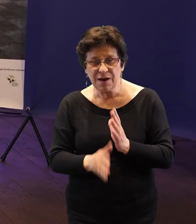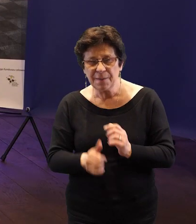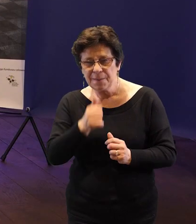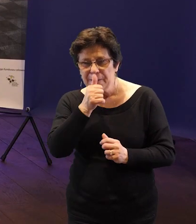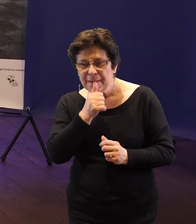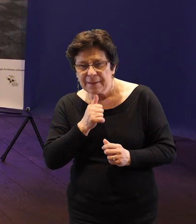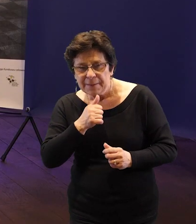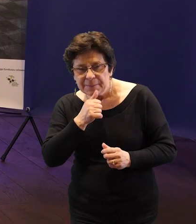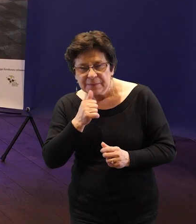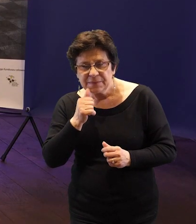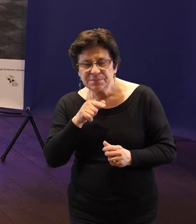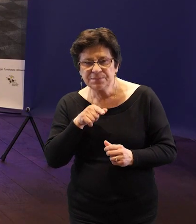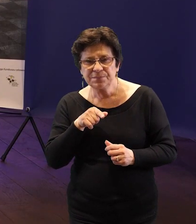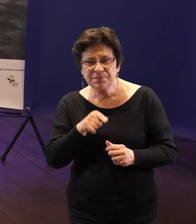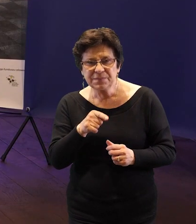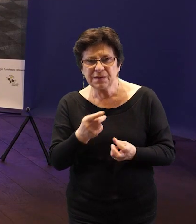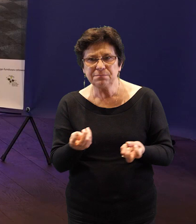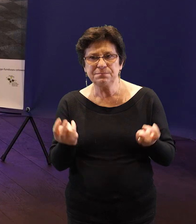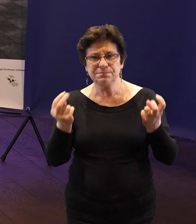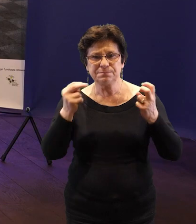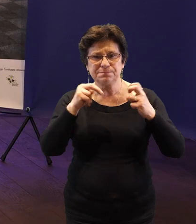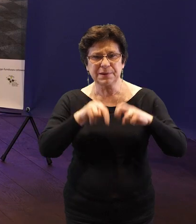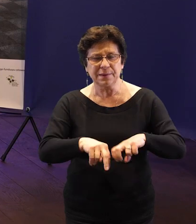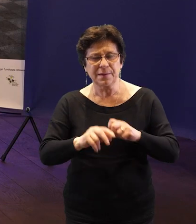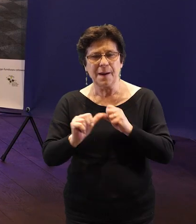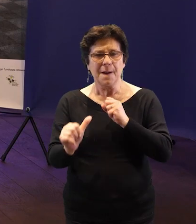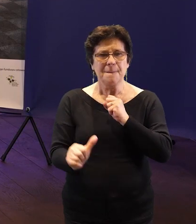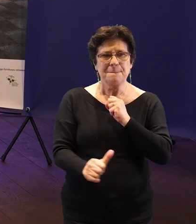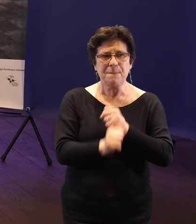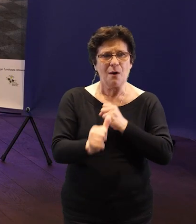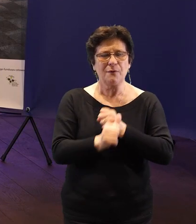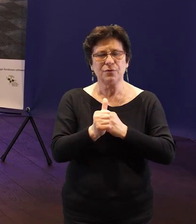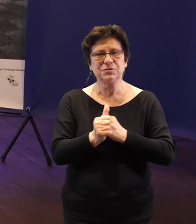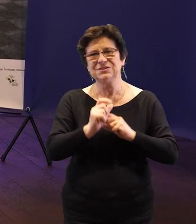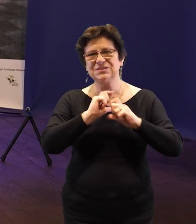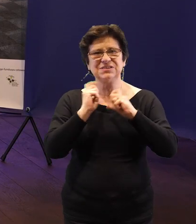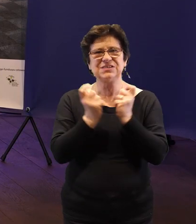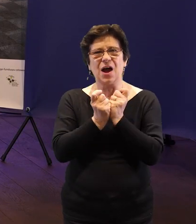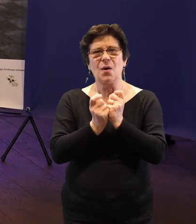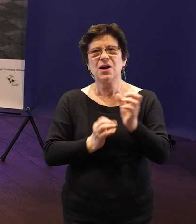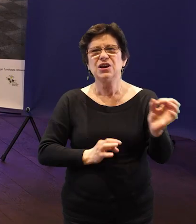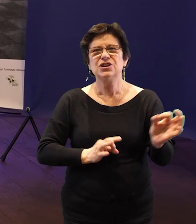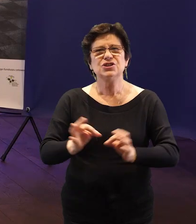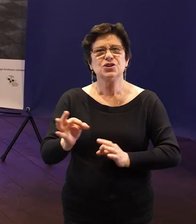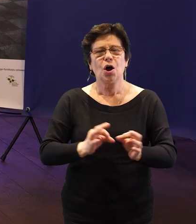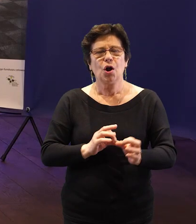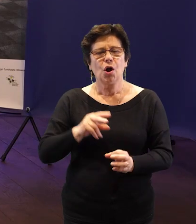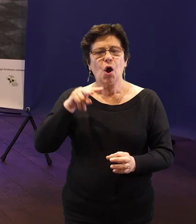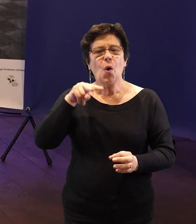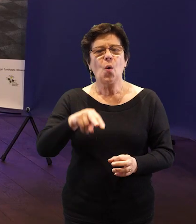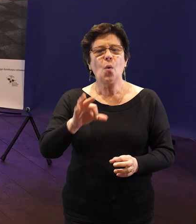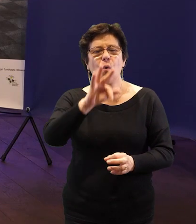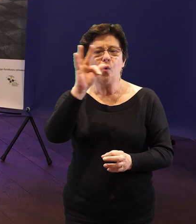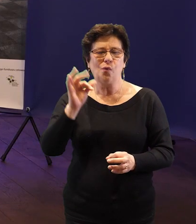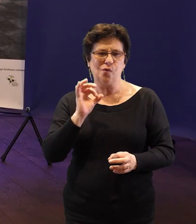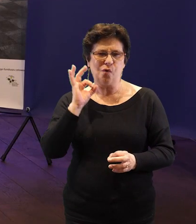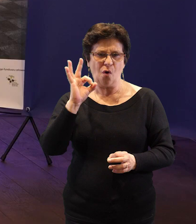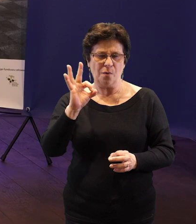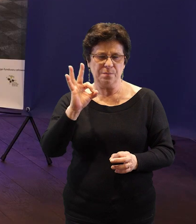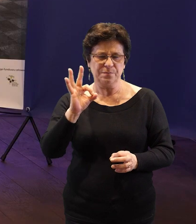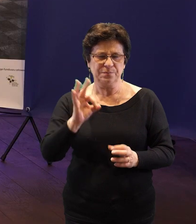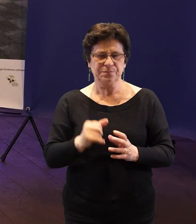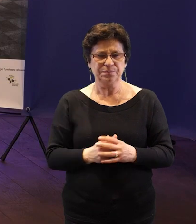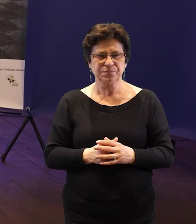potajemne testy, stały się powodem całej historii o UFO. No, dla mnie był to argument jak